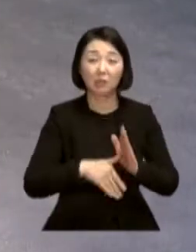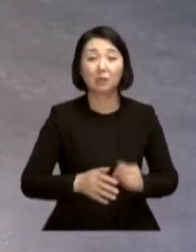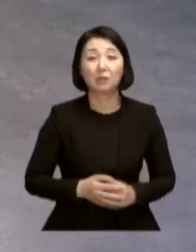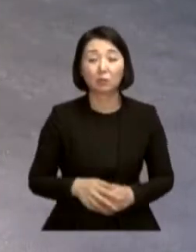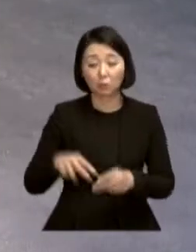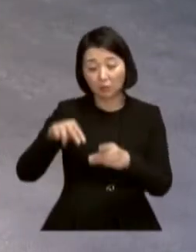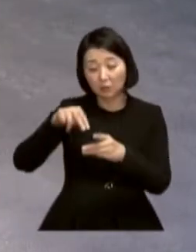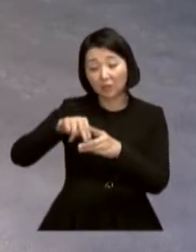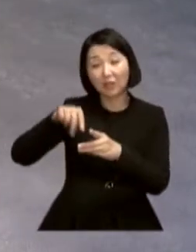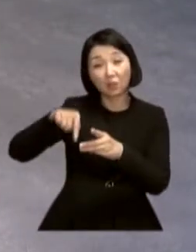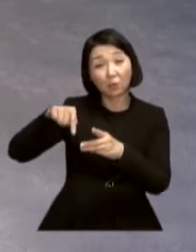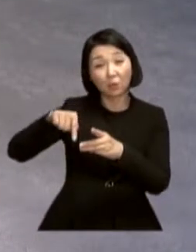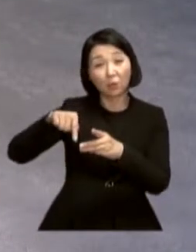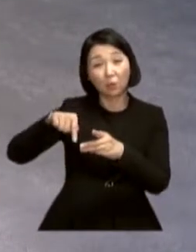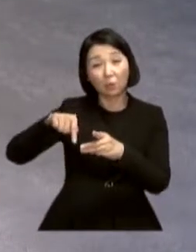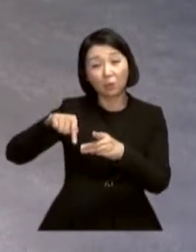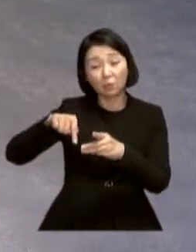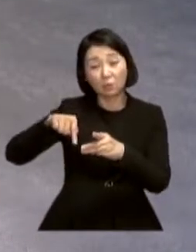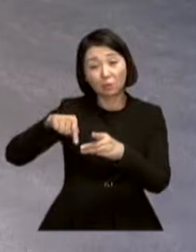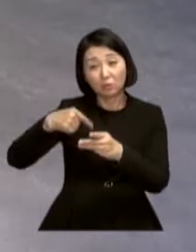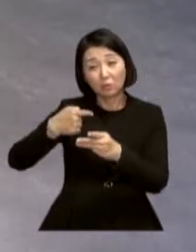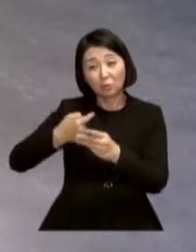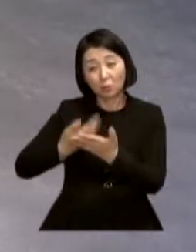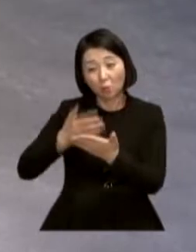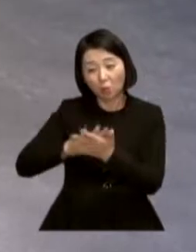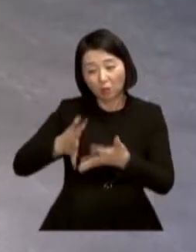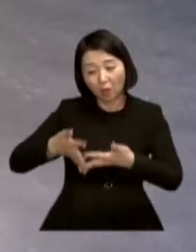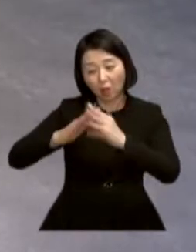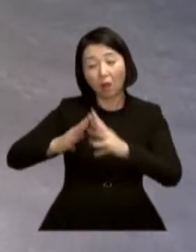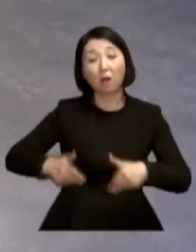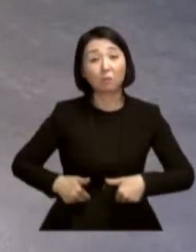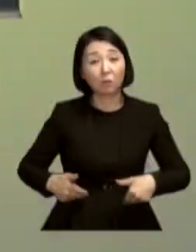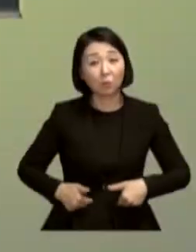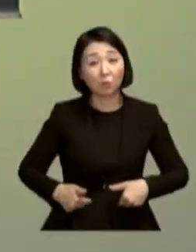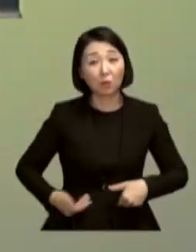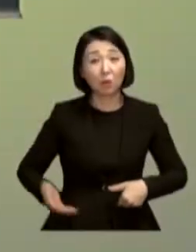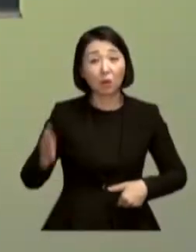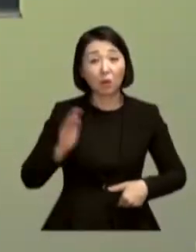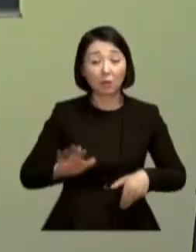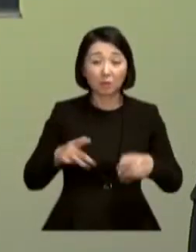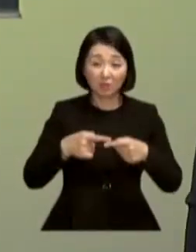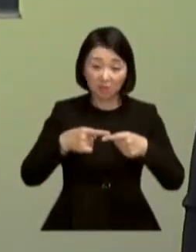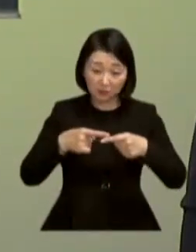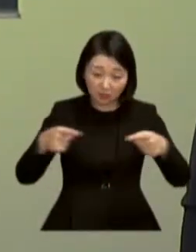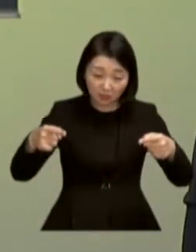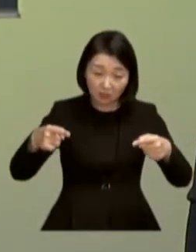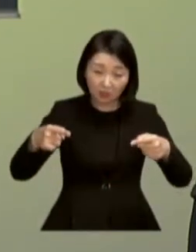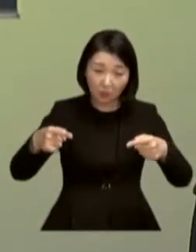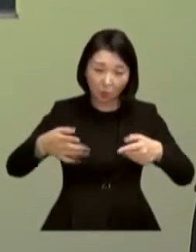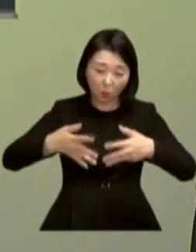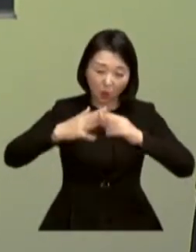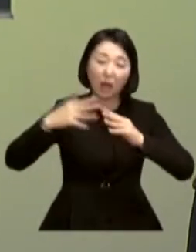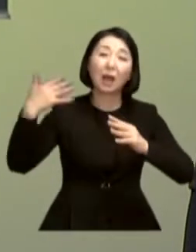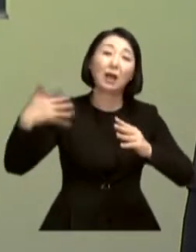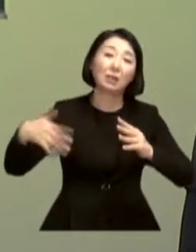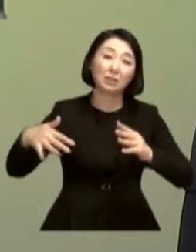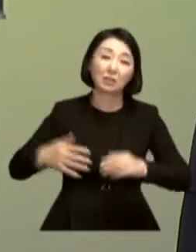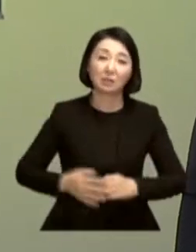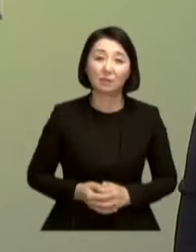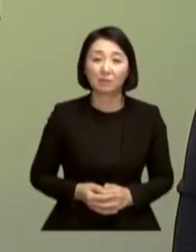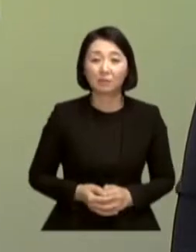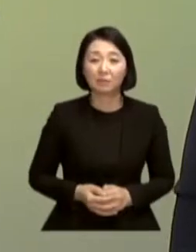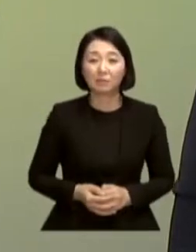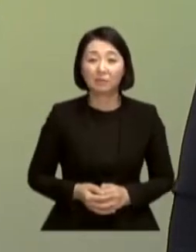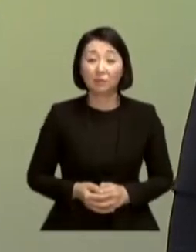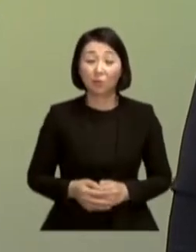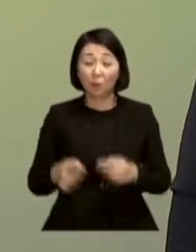센터가 일단은 공사가 진행이 되어져야 되는데 현재는 아직 1층이 다 완공이 되지 않은